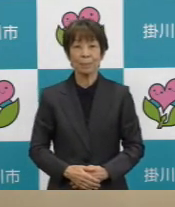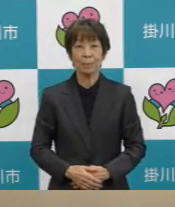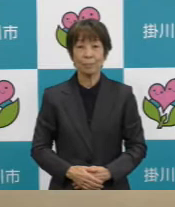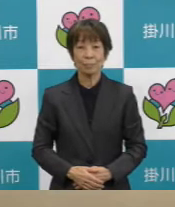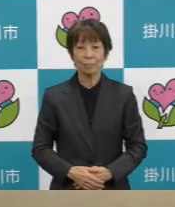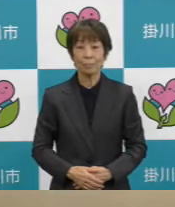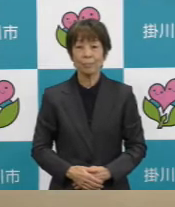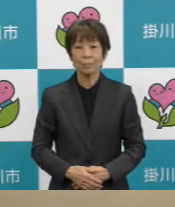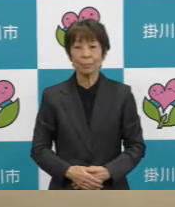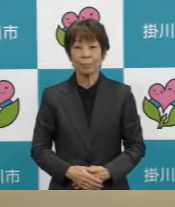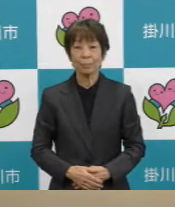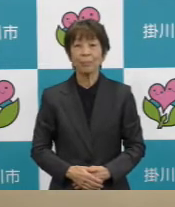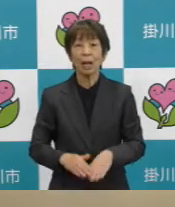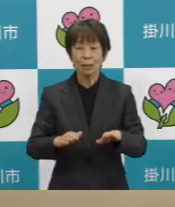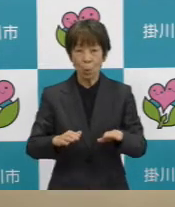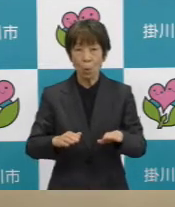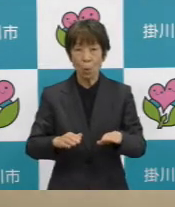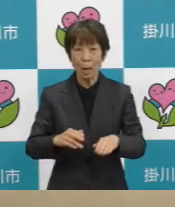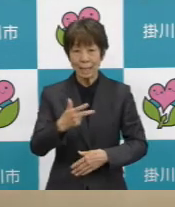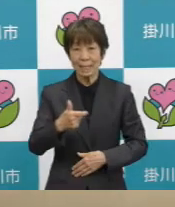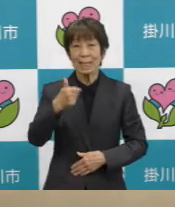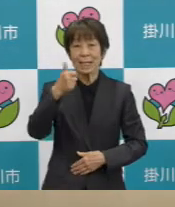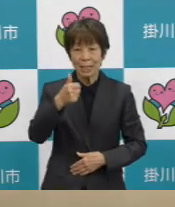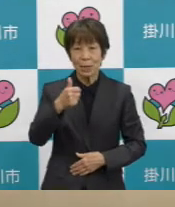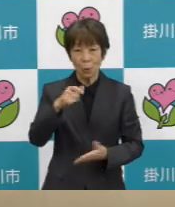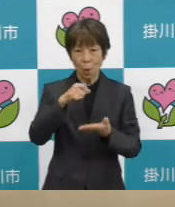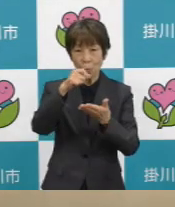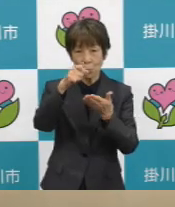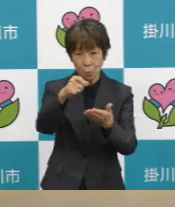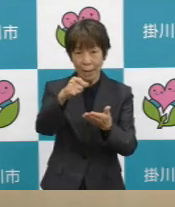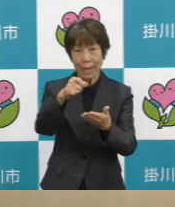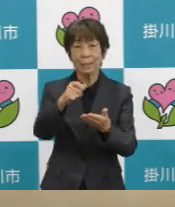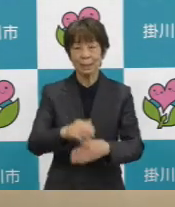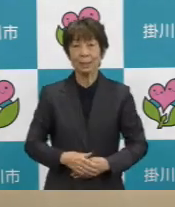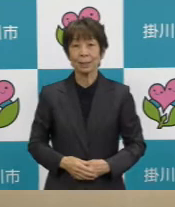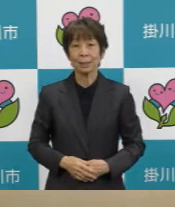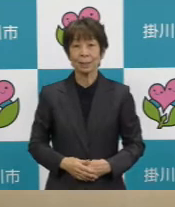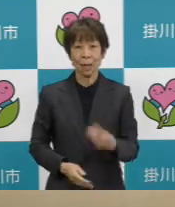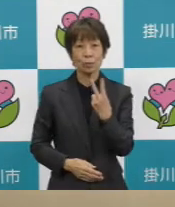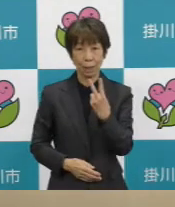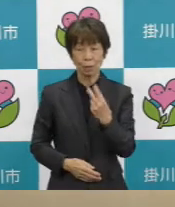今日の最初の市長の話題提供ということでありますが、国の